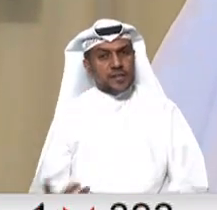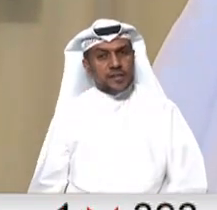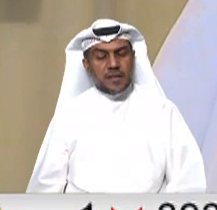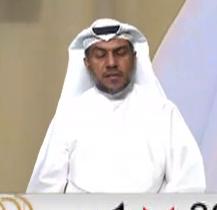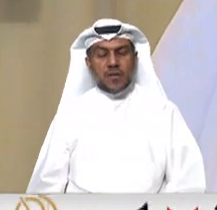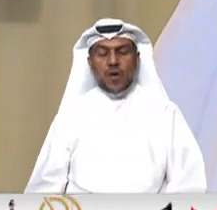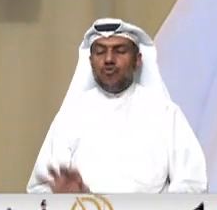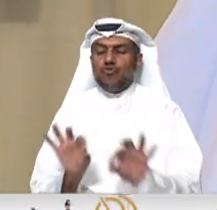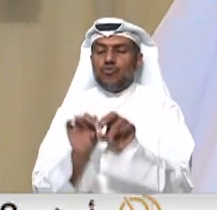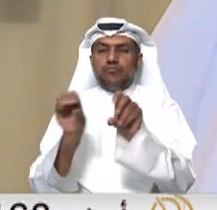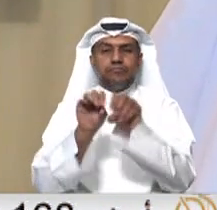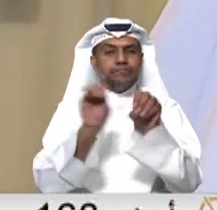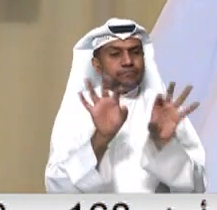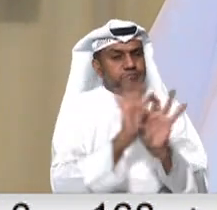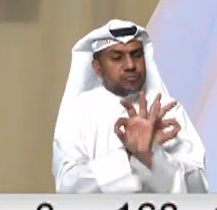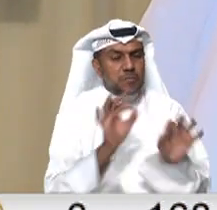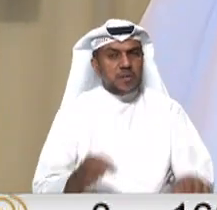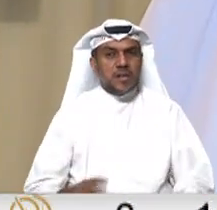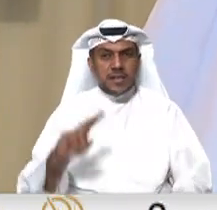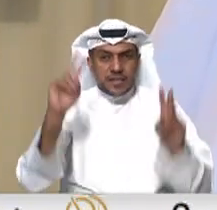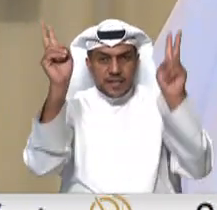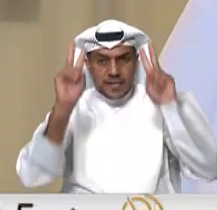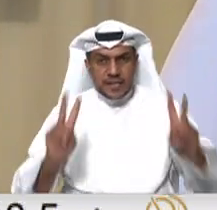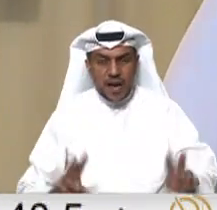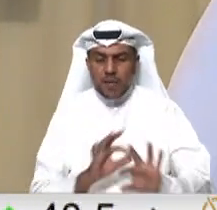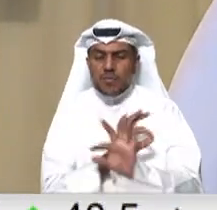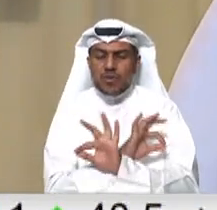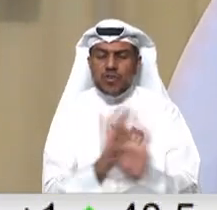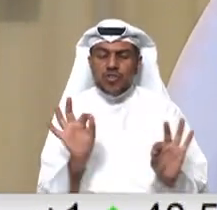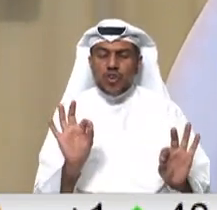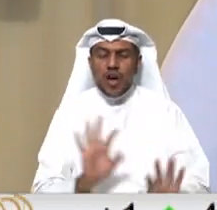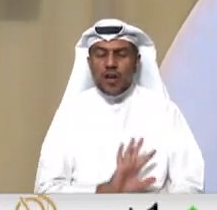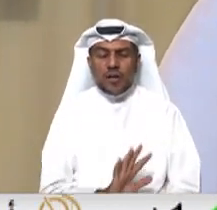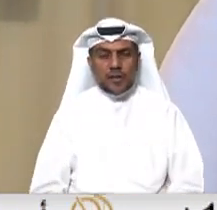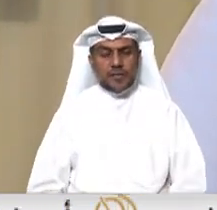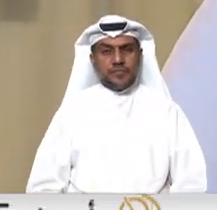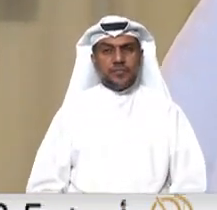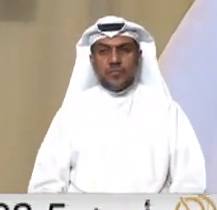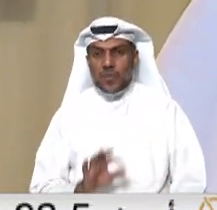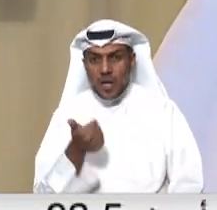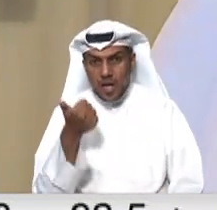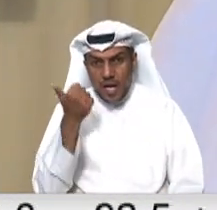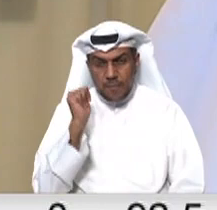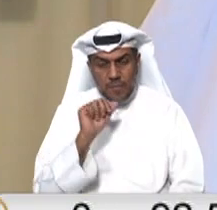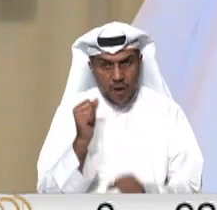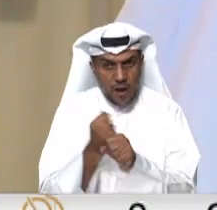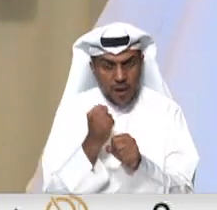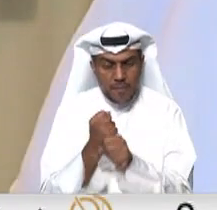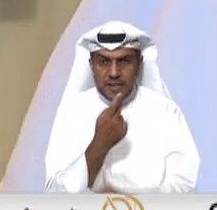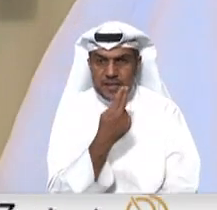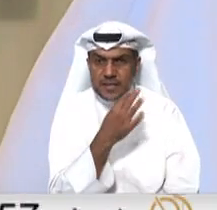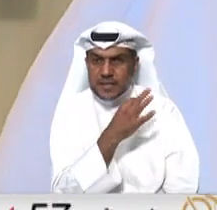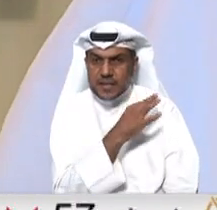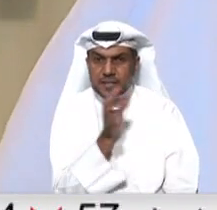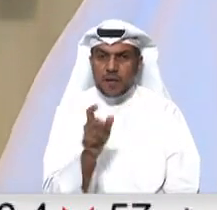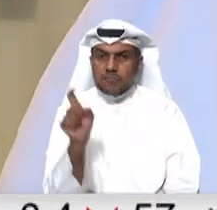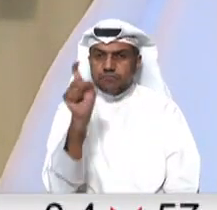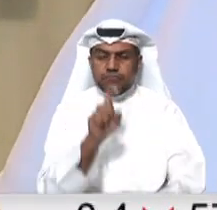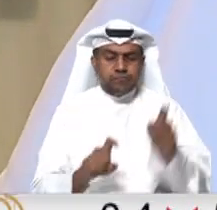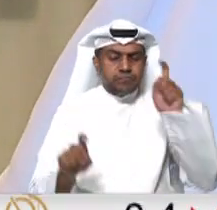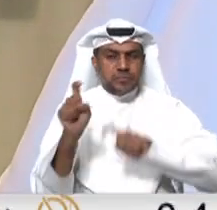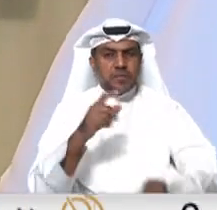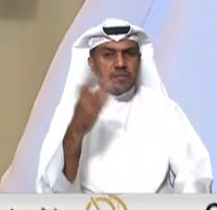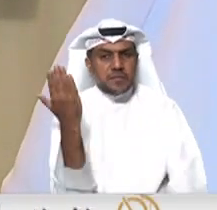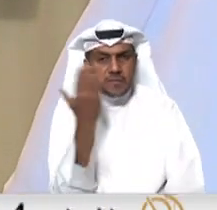التيار لباقي المباني وتسليمها للجهات المستفيدة. وبالأمس الحمد لله أول 3 مدارس في